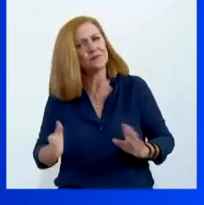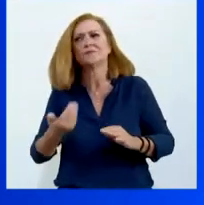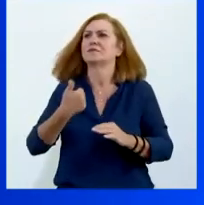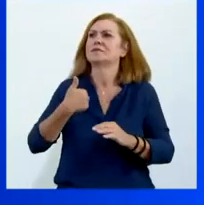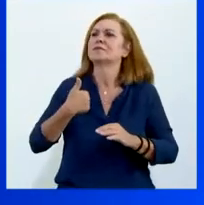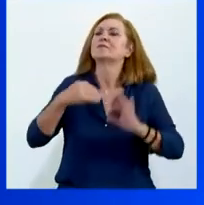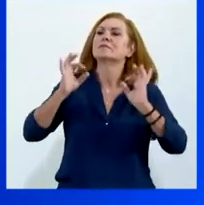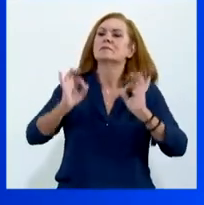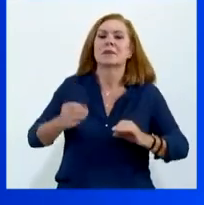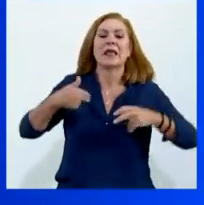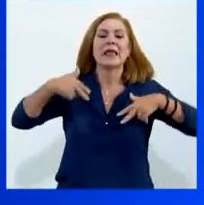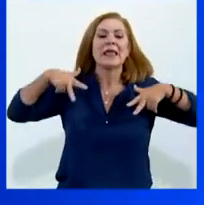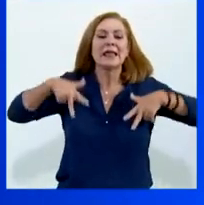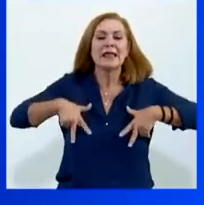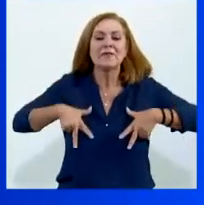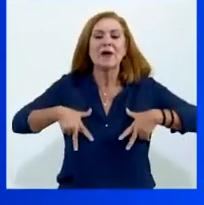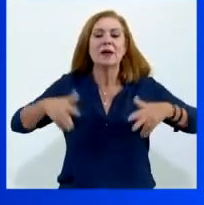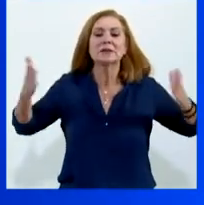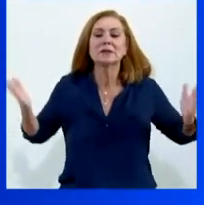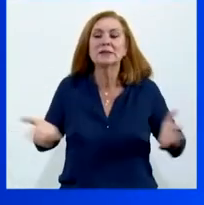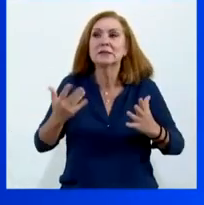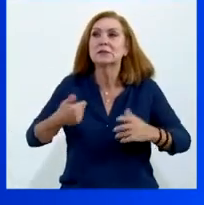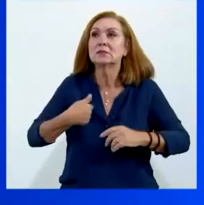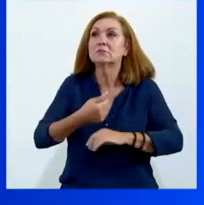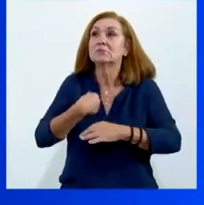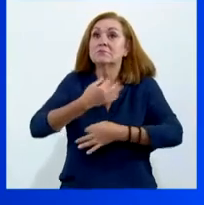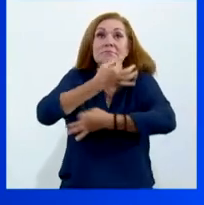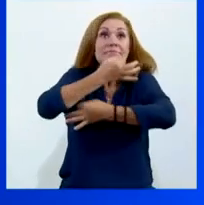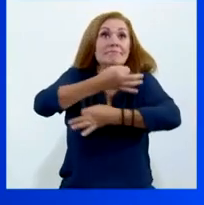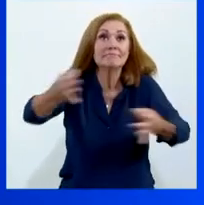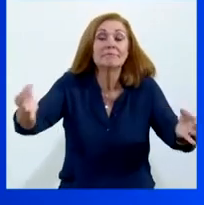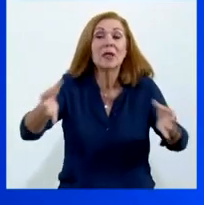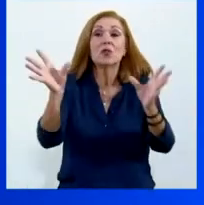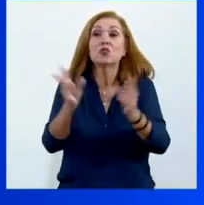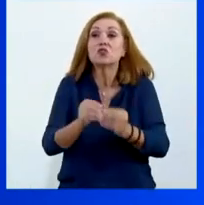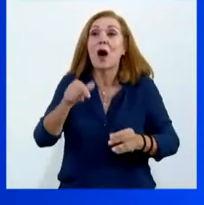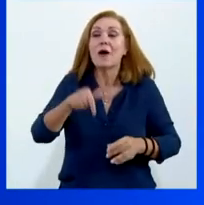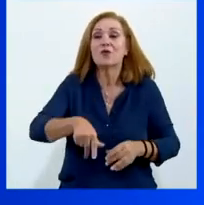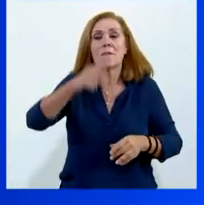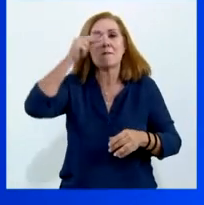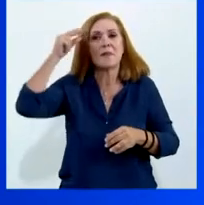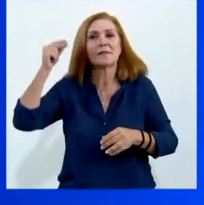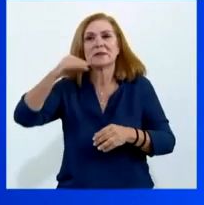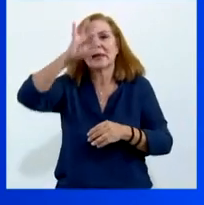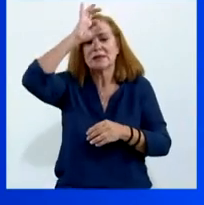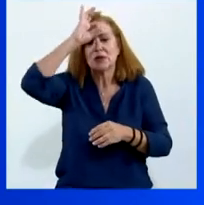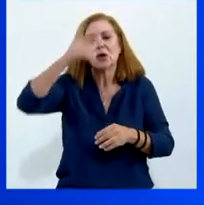πιο συνεκτικά και συγκροτημένα μηνύματα γύρω από το ζήτημα της πανεπιστημιακής αστυνομίας,